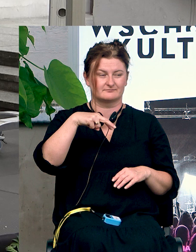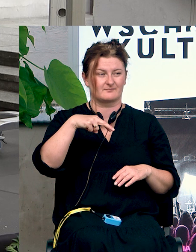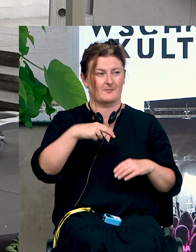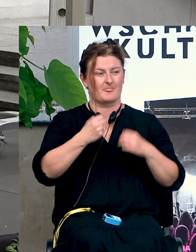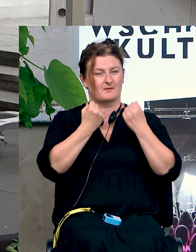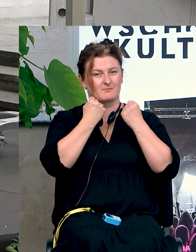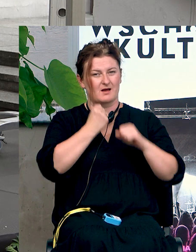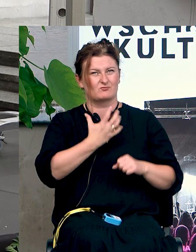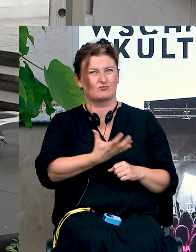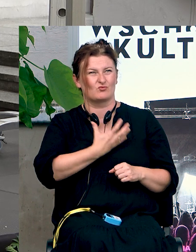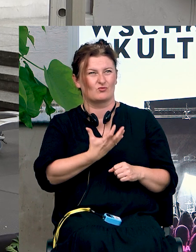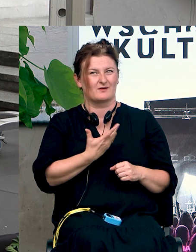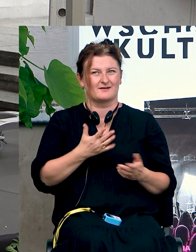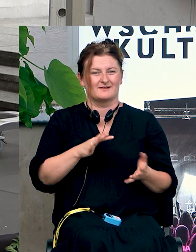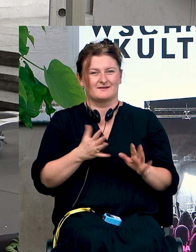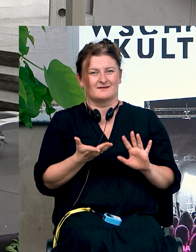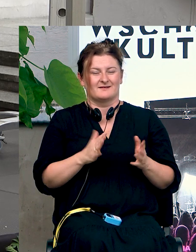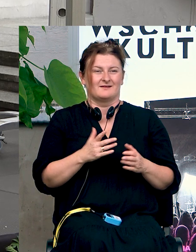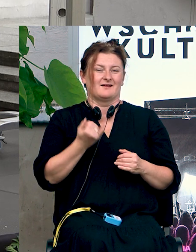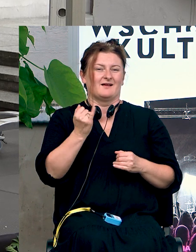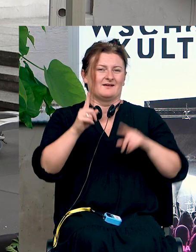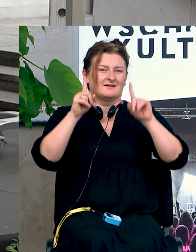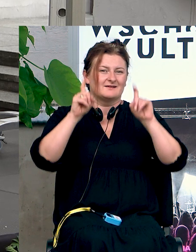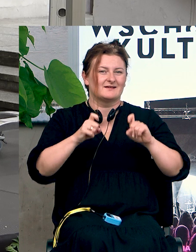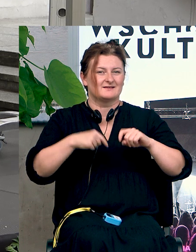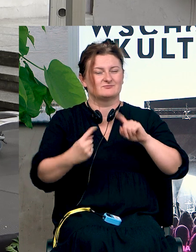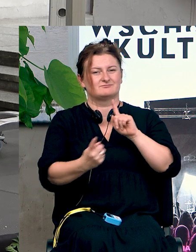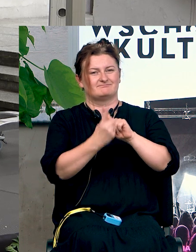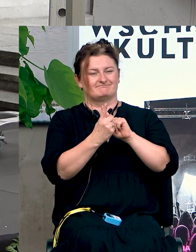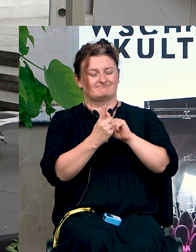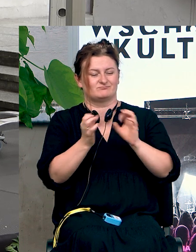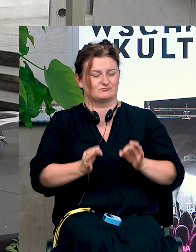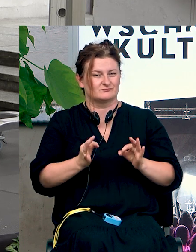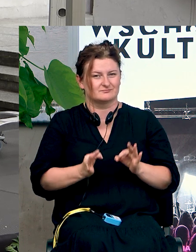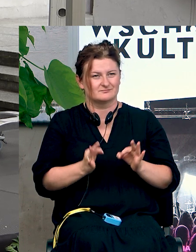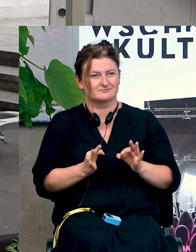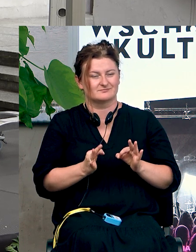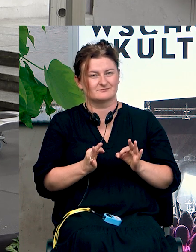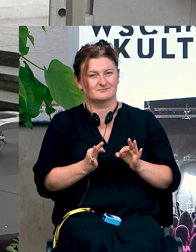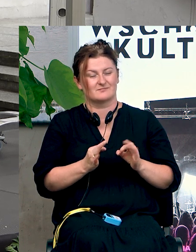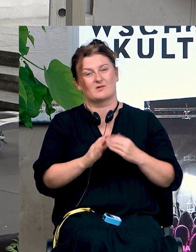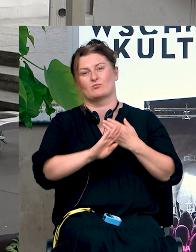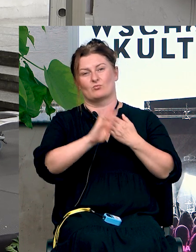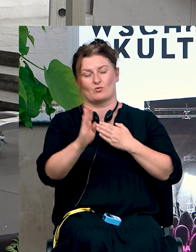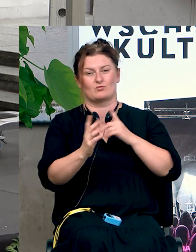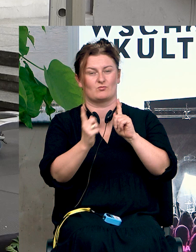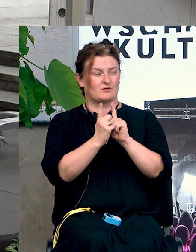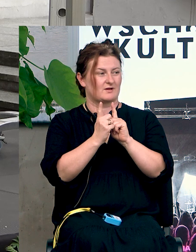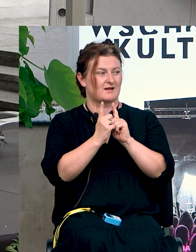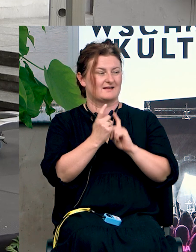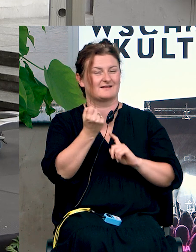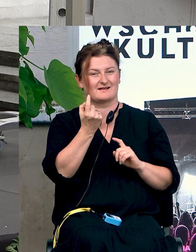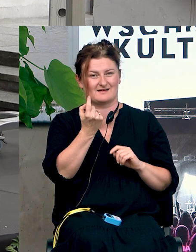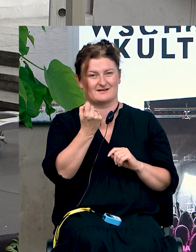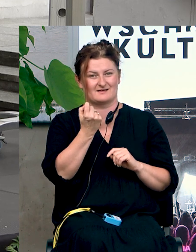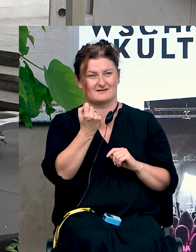bardzo duży dyskomfort, jak zacząć te spotkania dzisiejsze, ponieważ po spotkaniu za